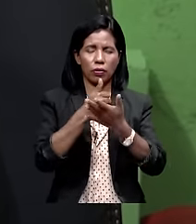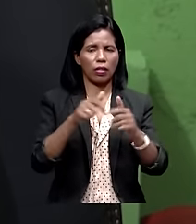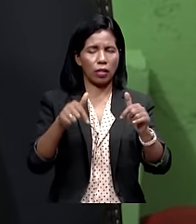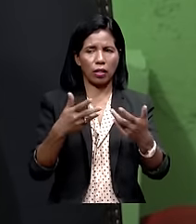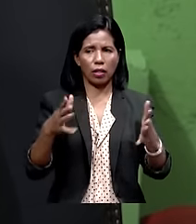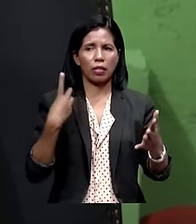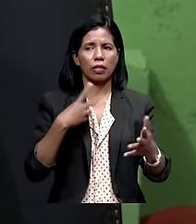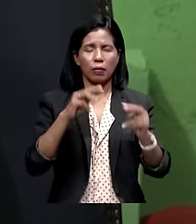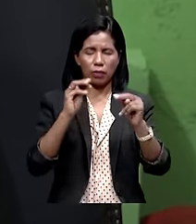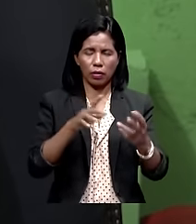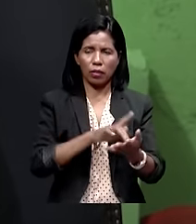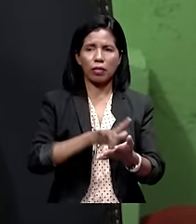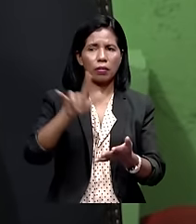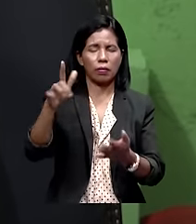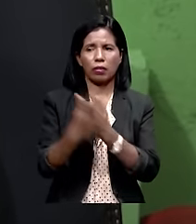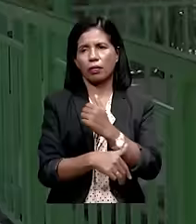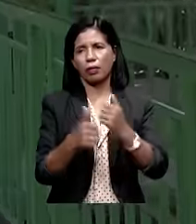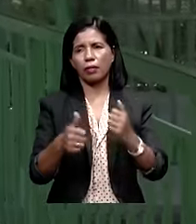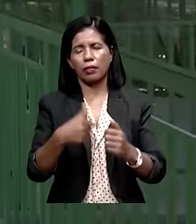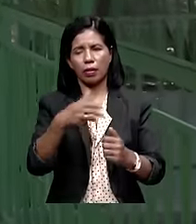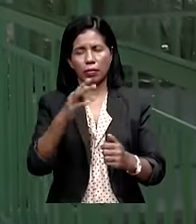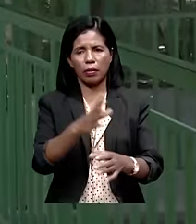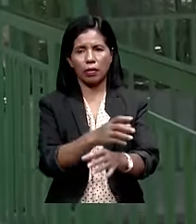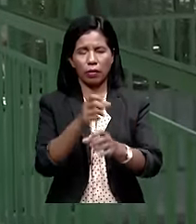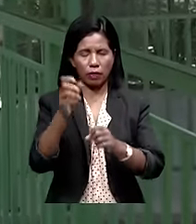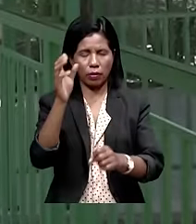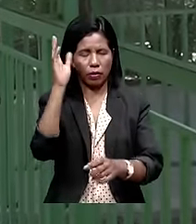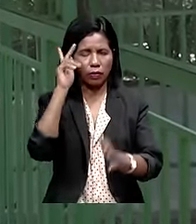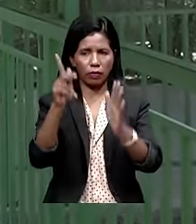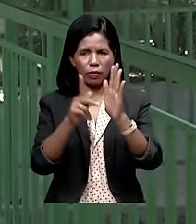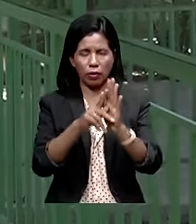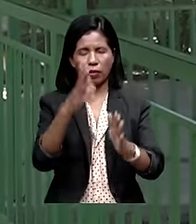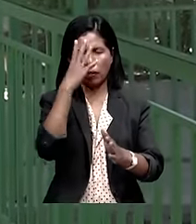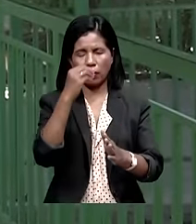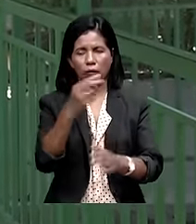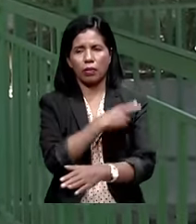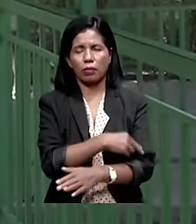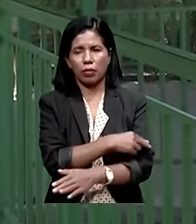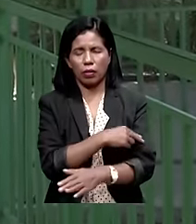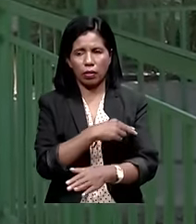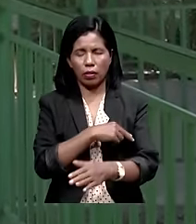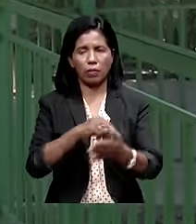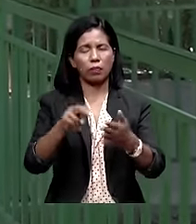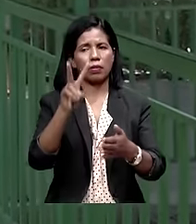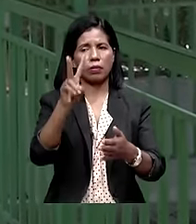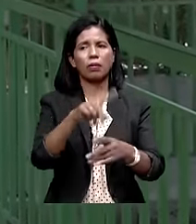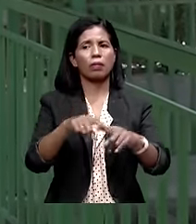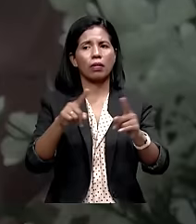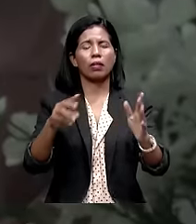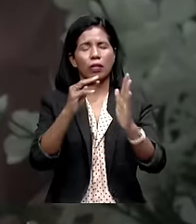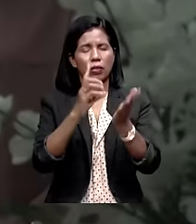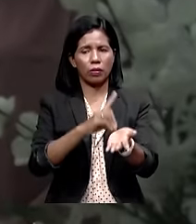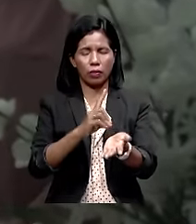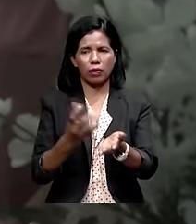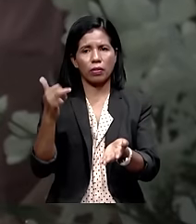entang ta precisa ru kabara iti. Hafo ine ziemeni atu foti mazin a Sanami Sabino ne be baixa iha sala VIP número 2, mai be mediku sira